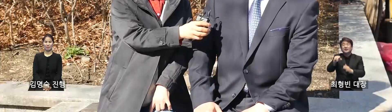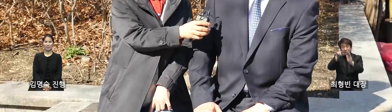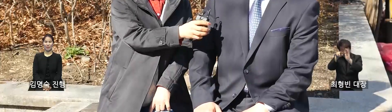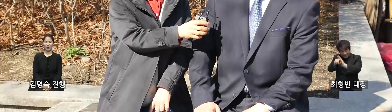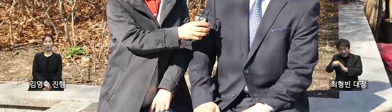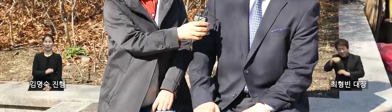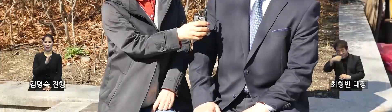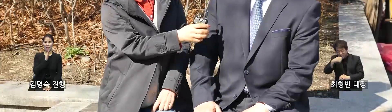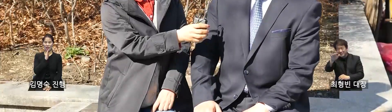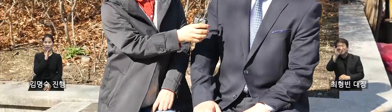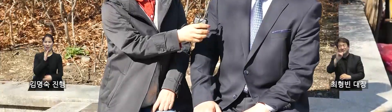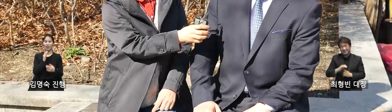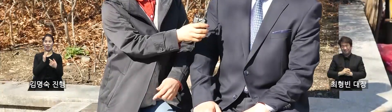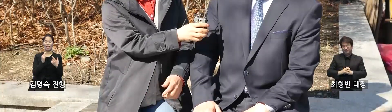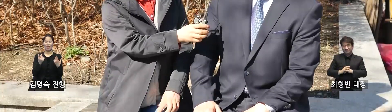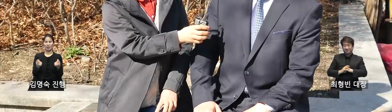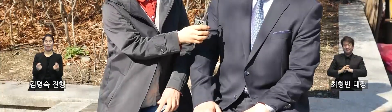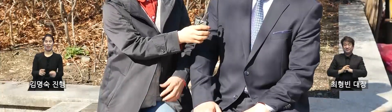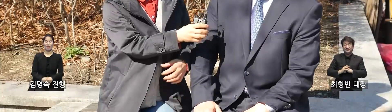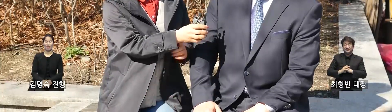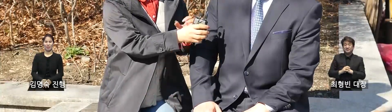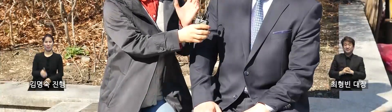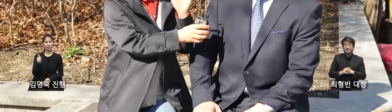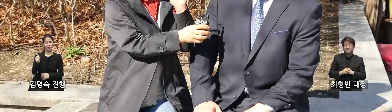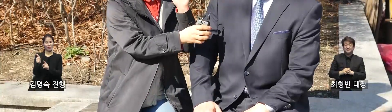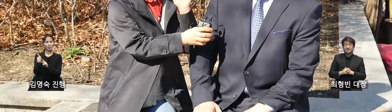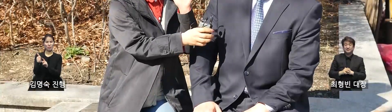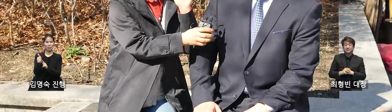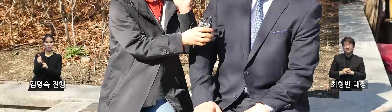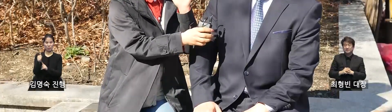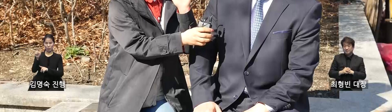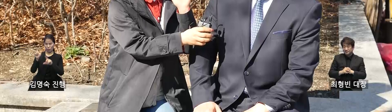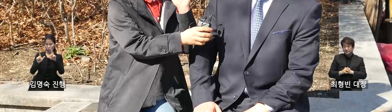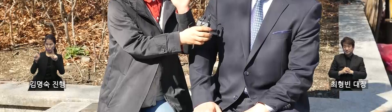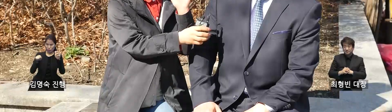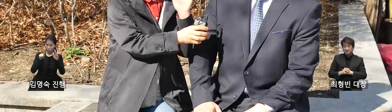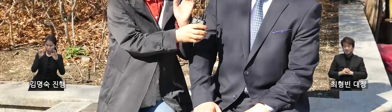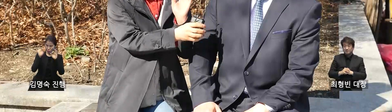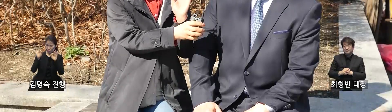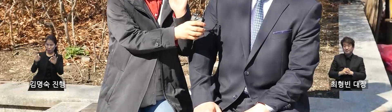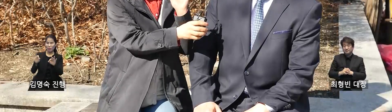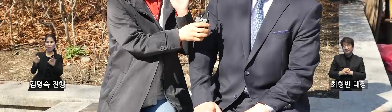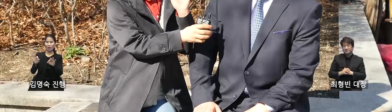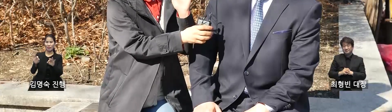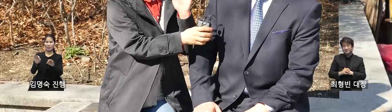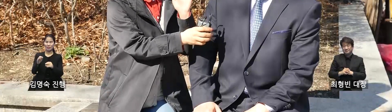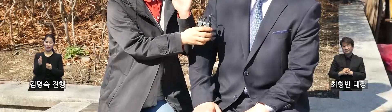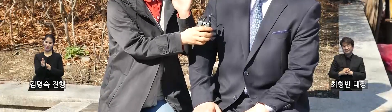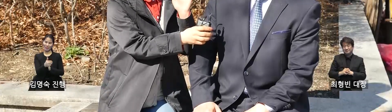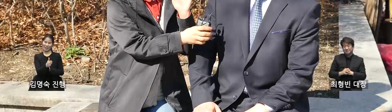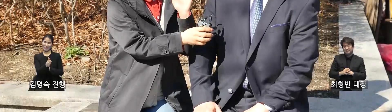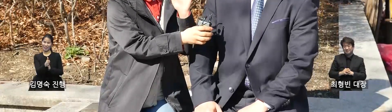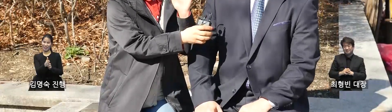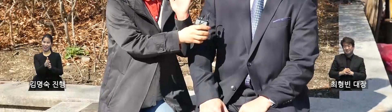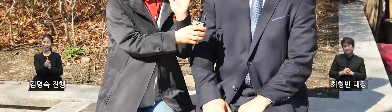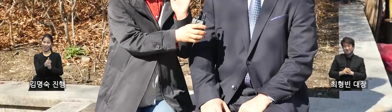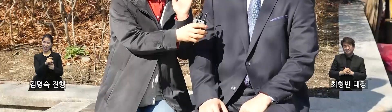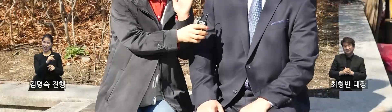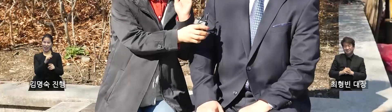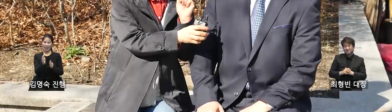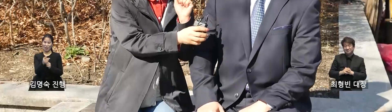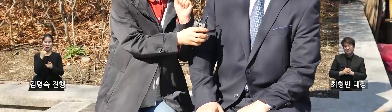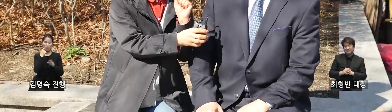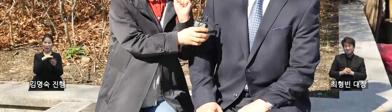그러세요 이게 대장님 a2 모습속에서 그 생선 내용을 머리